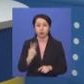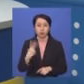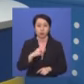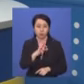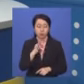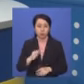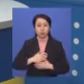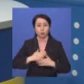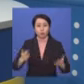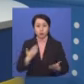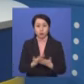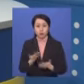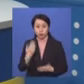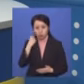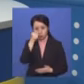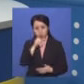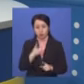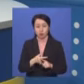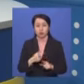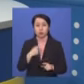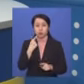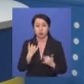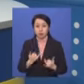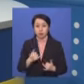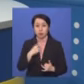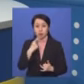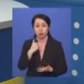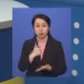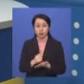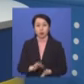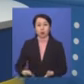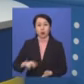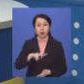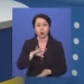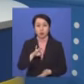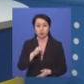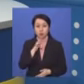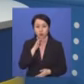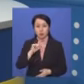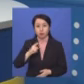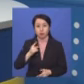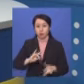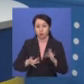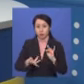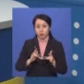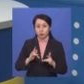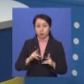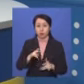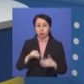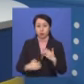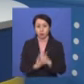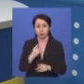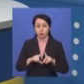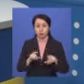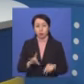на 20% больше, чем в прошлом году. Об этом сегодня заявил аким области Кумар Аксакалов во время первого онлайн-тура